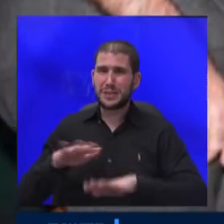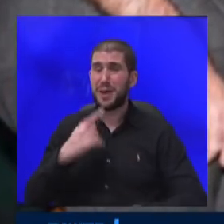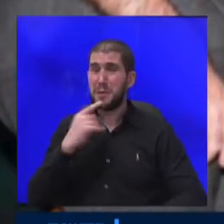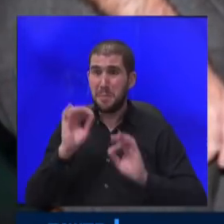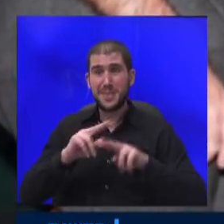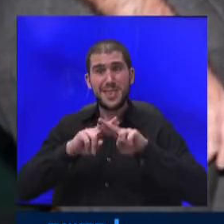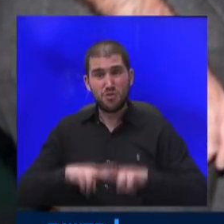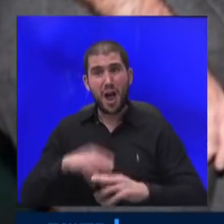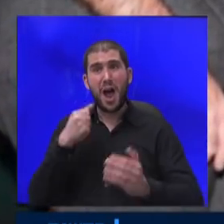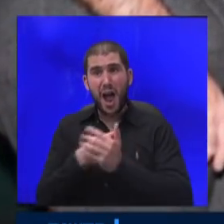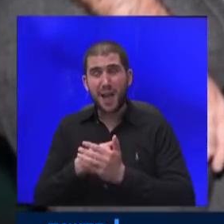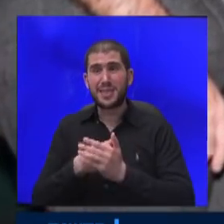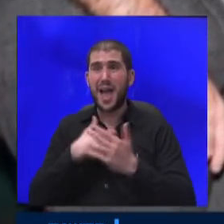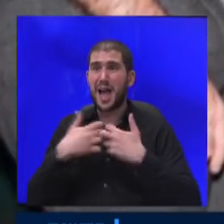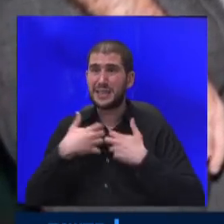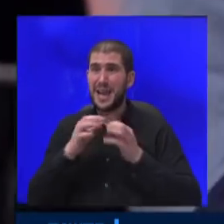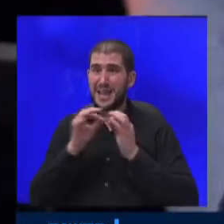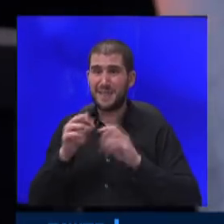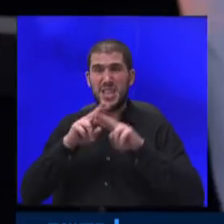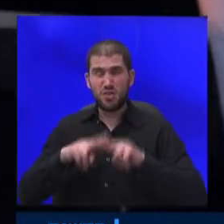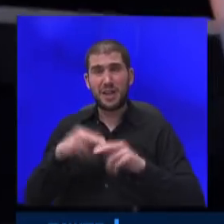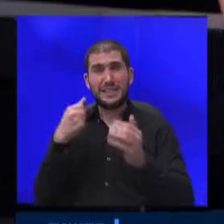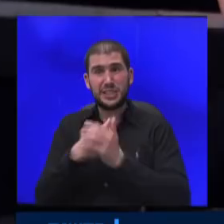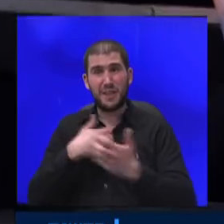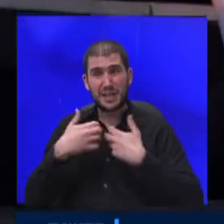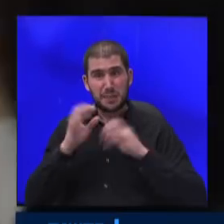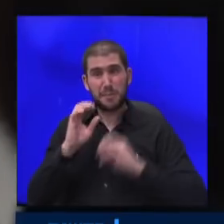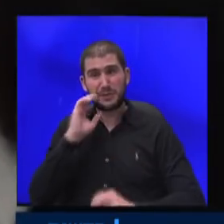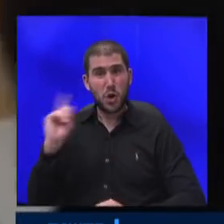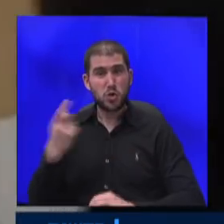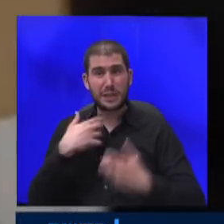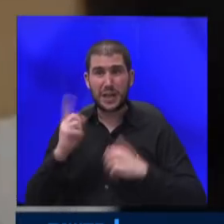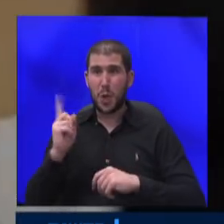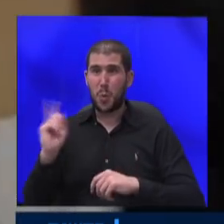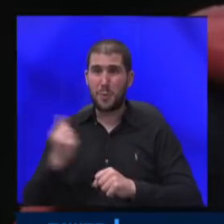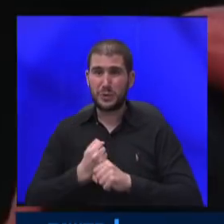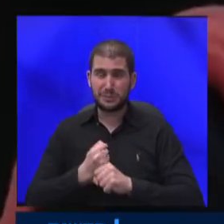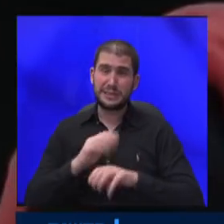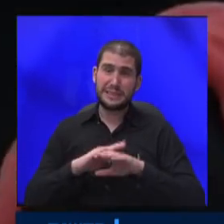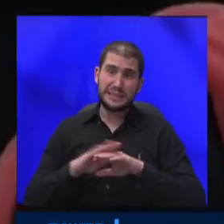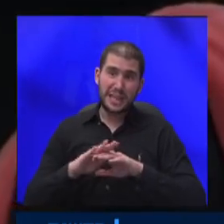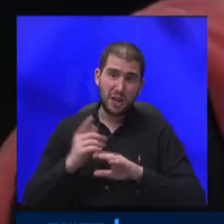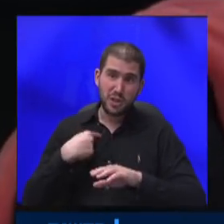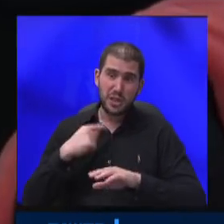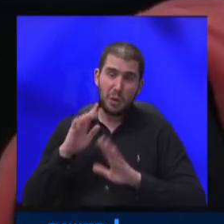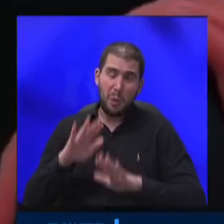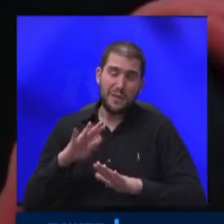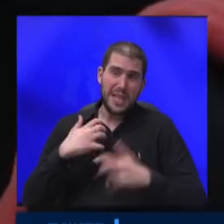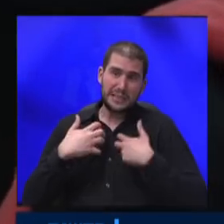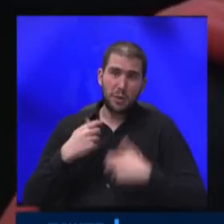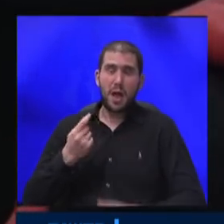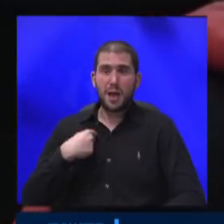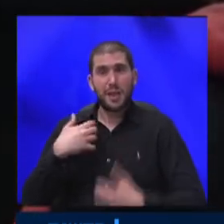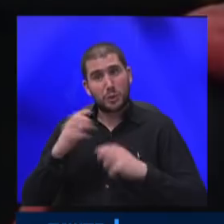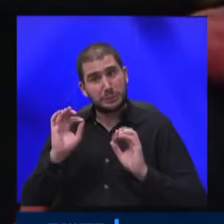נשארה עד שההצגה התחילה, ונשארה לסוף ההצגה וצפתה בכל ההצגה שלא כולם. סליחה, זה לא שאני לא אוהבת הצגות. תיאטרון